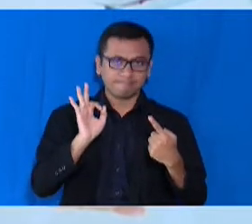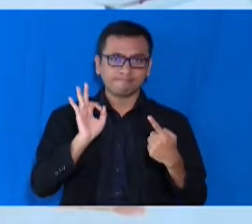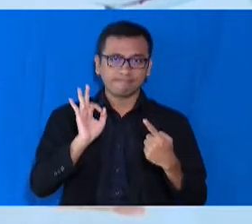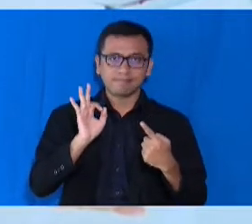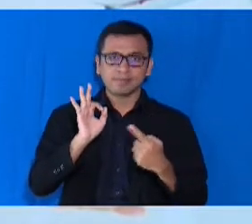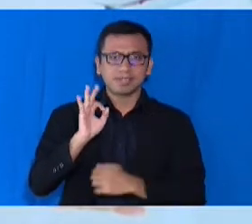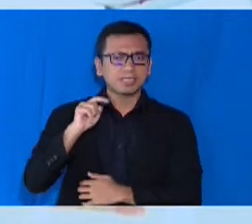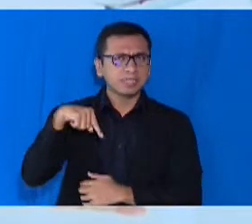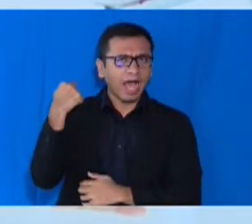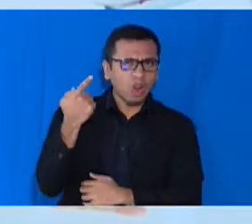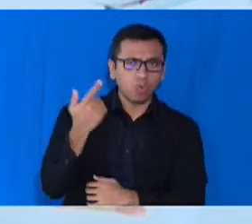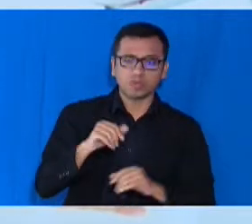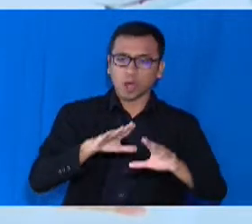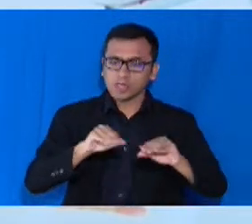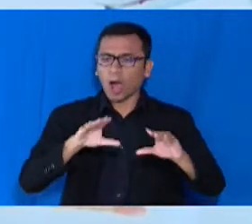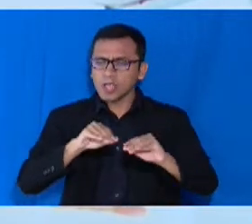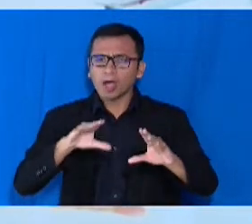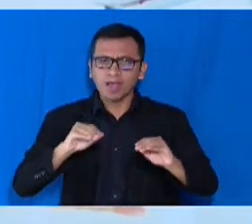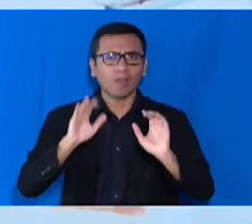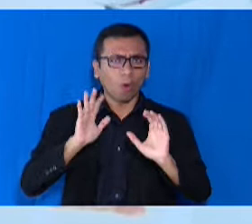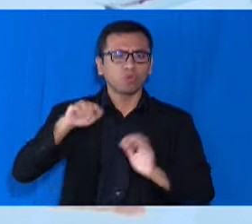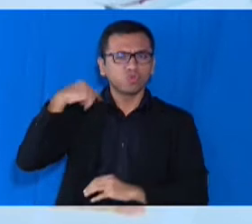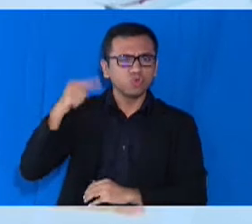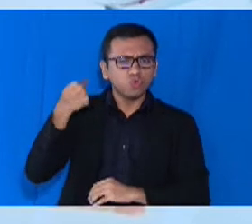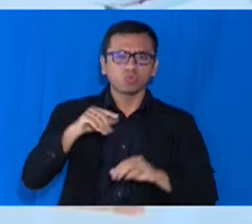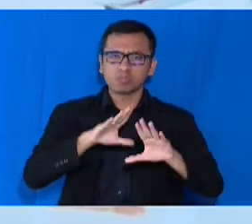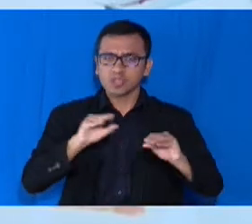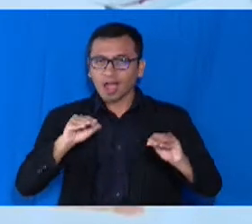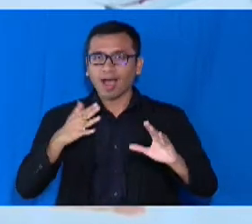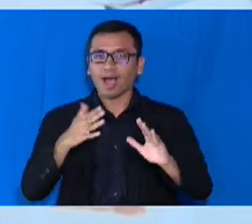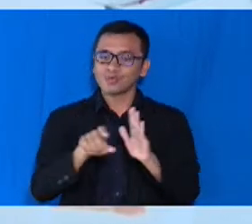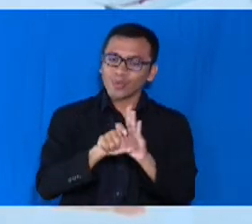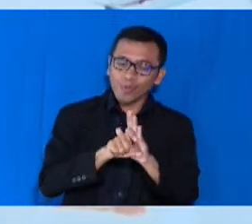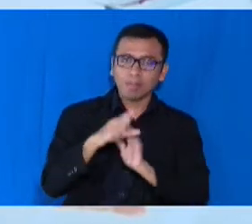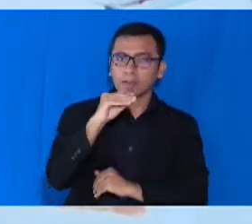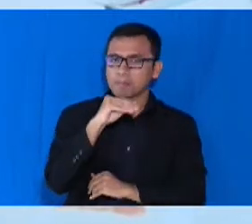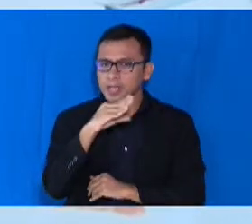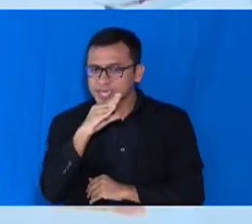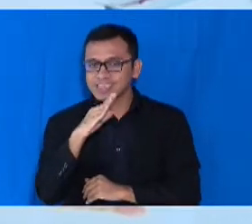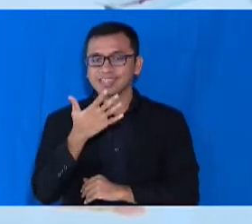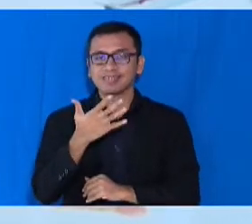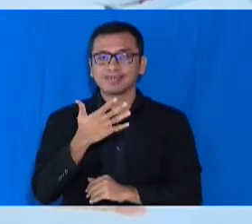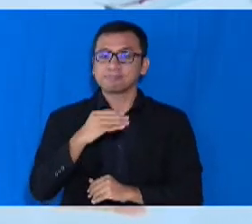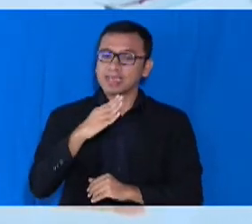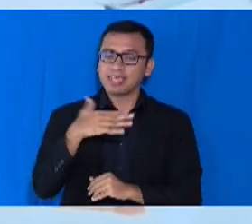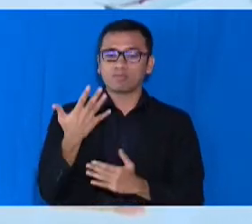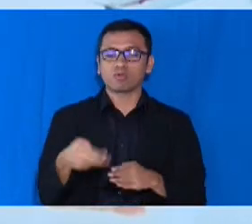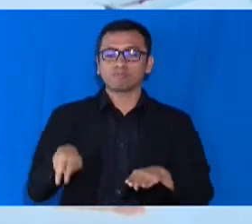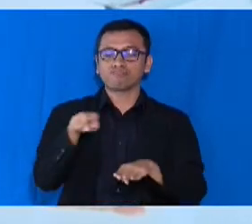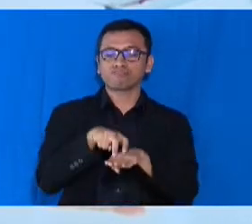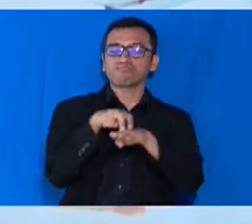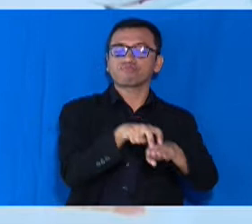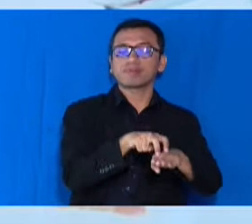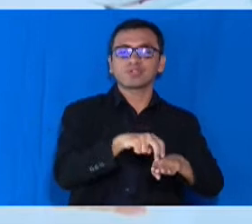melakukan rutinitas untuk pagi hari menyiapkan mereka pergi ke sekolah, malam